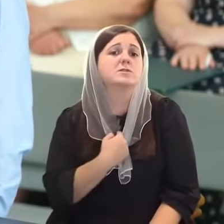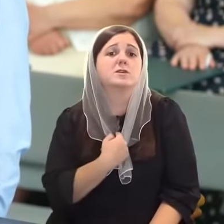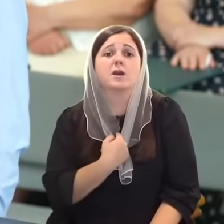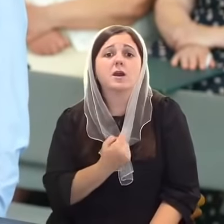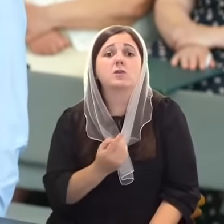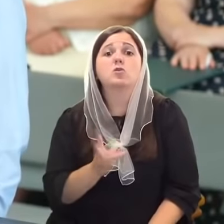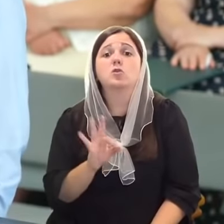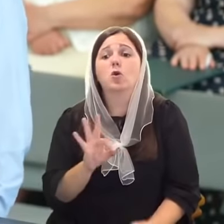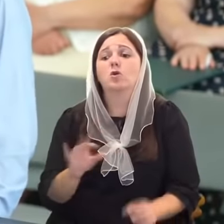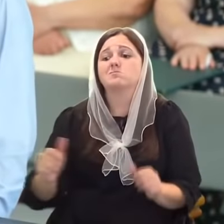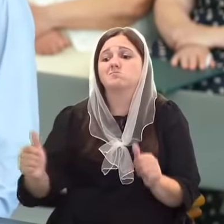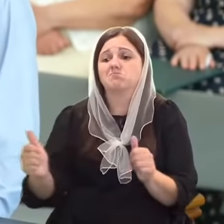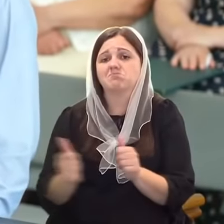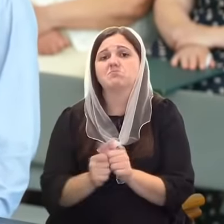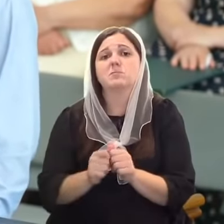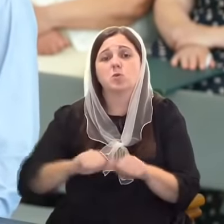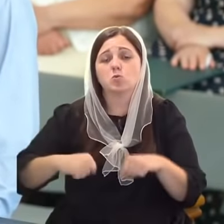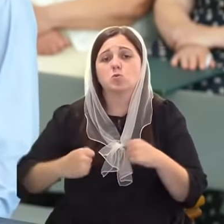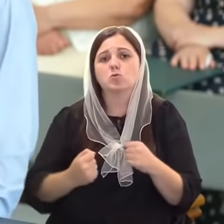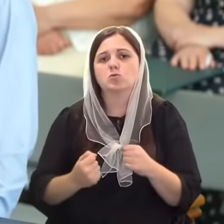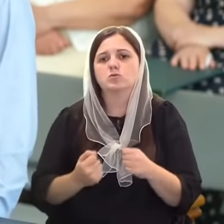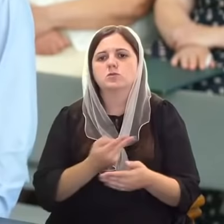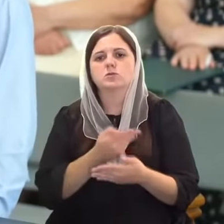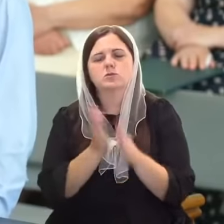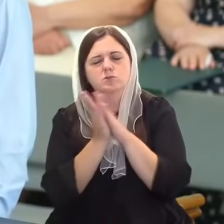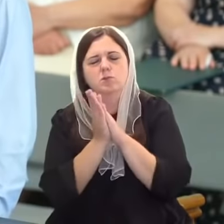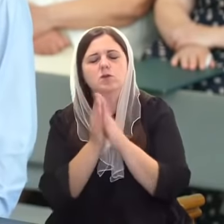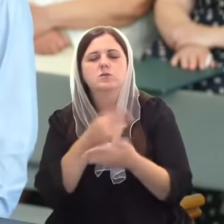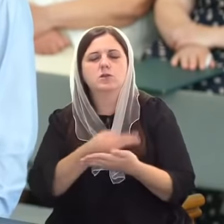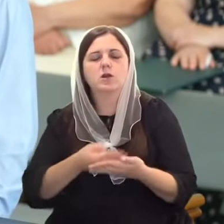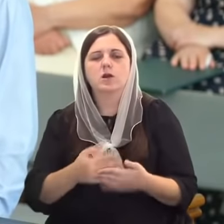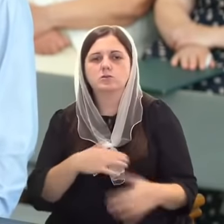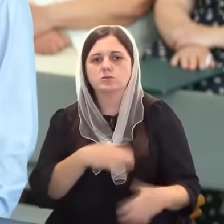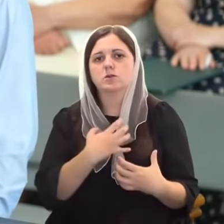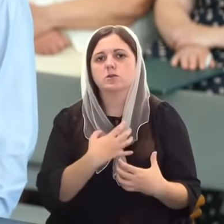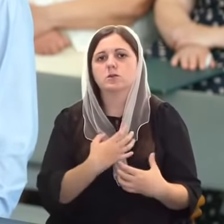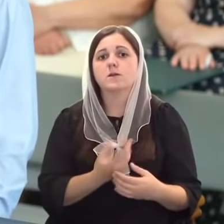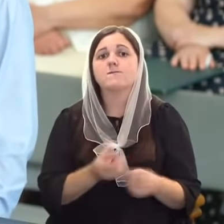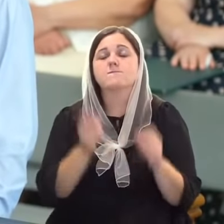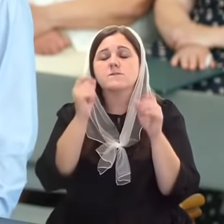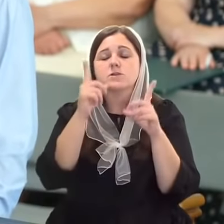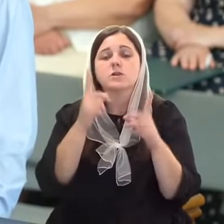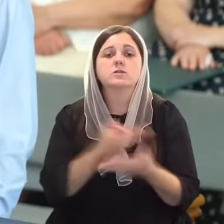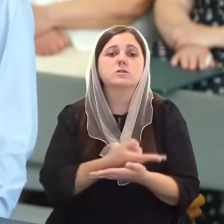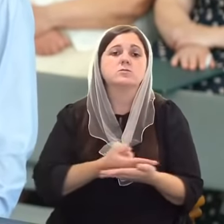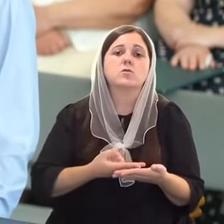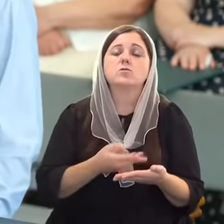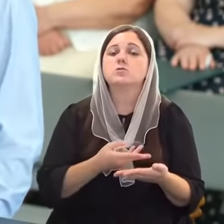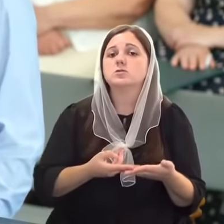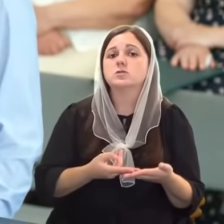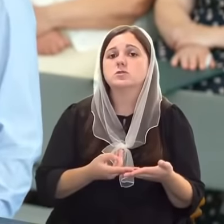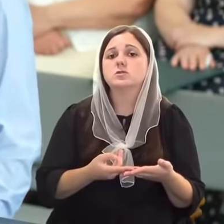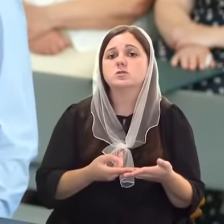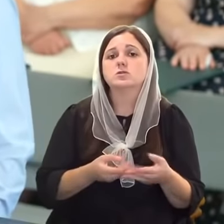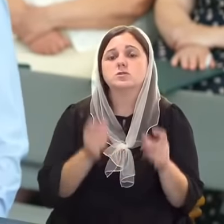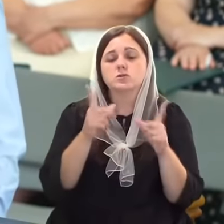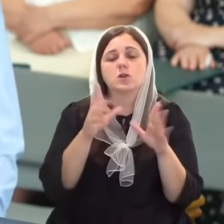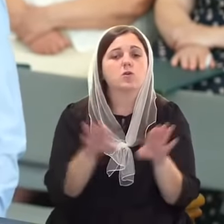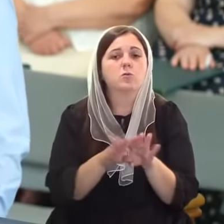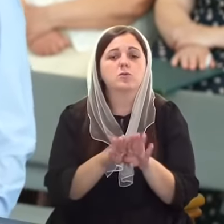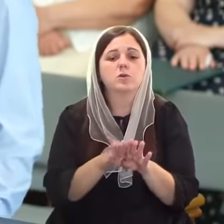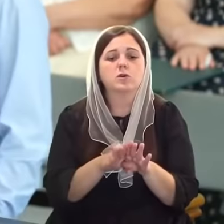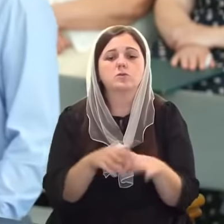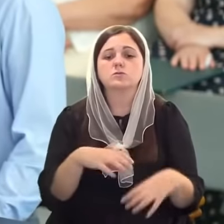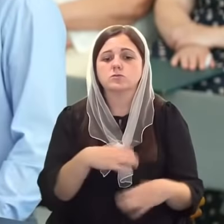ребята, мы ложились со страхом, и мы просыпались со страхом. Я знаю, что многие дети сегодня,